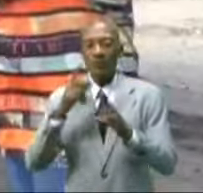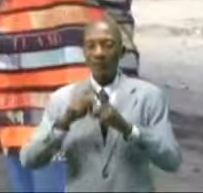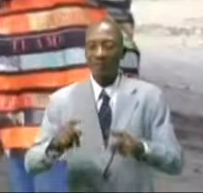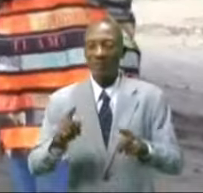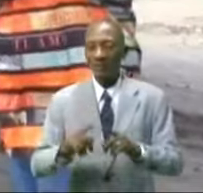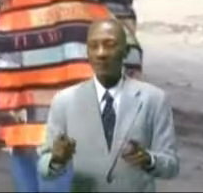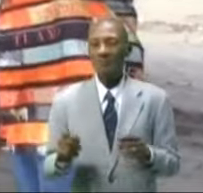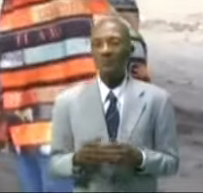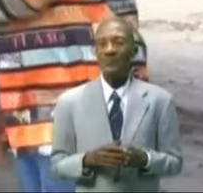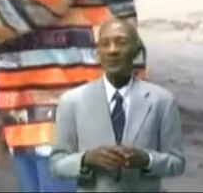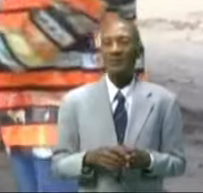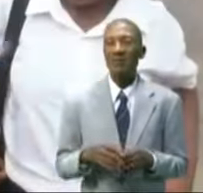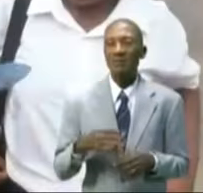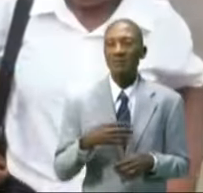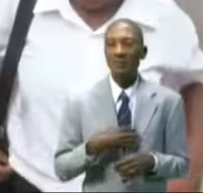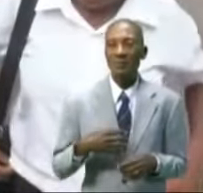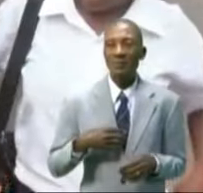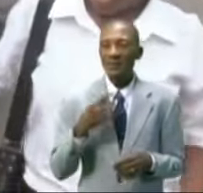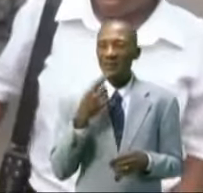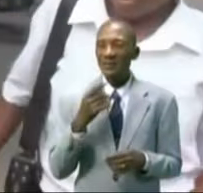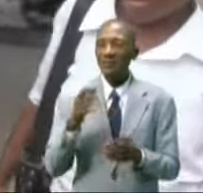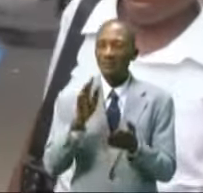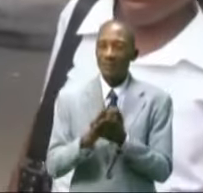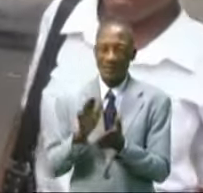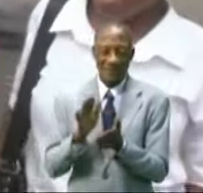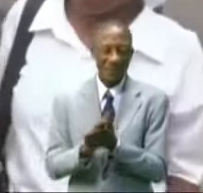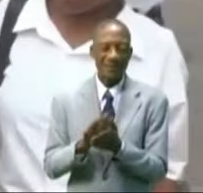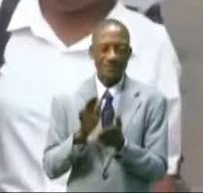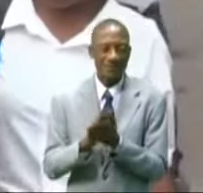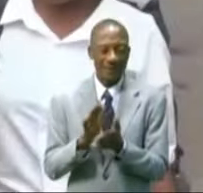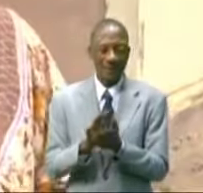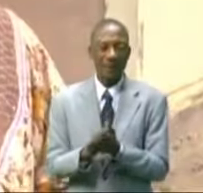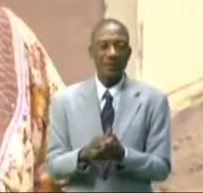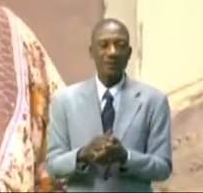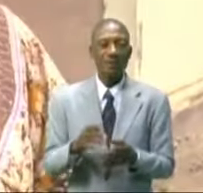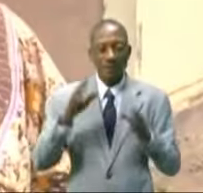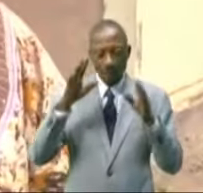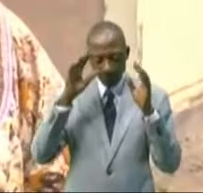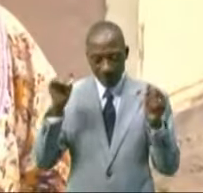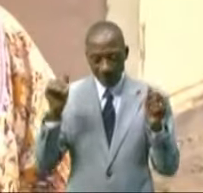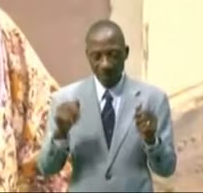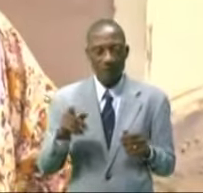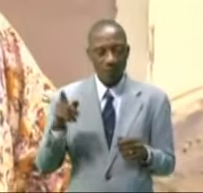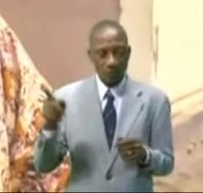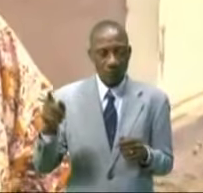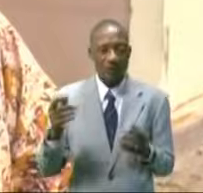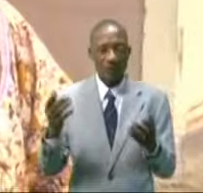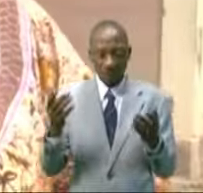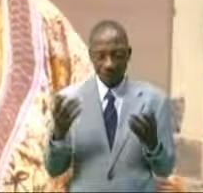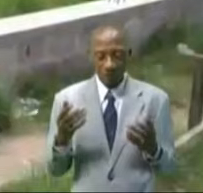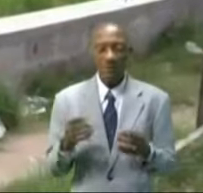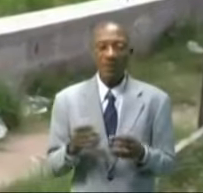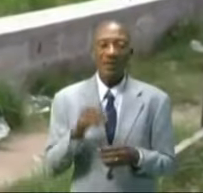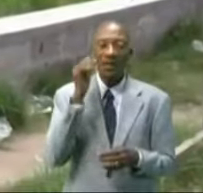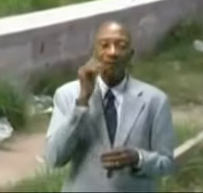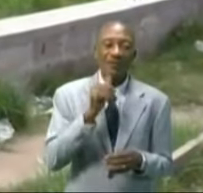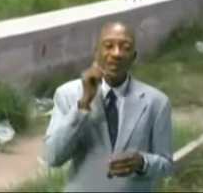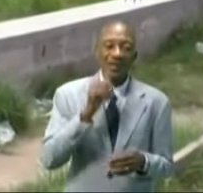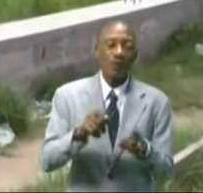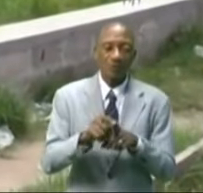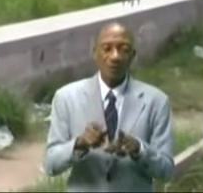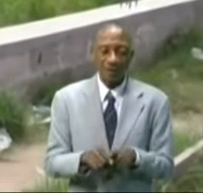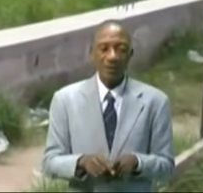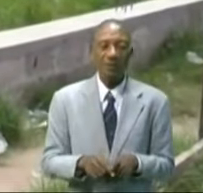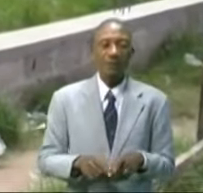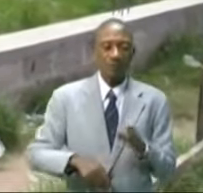la fille pour faire aussi l'honneur des femmes de la République démocratique du Congo. Cette construction se